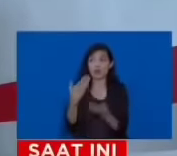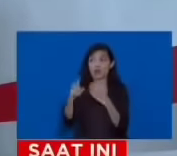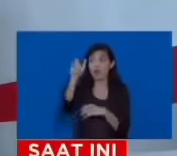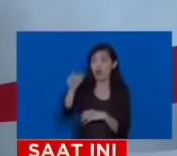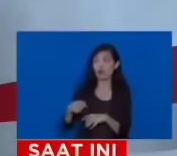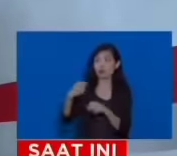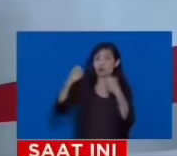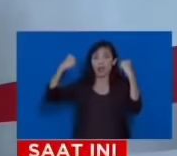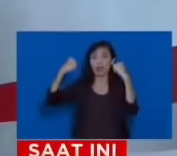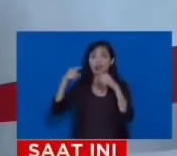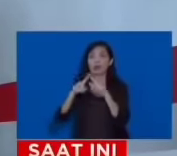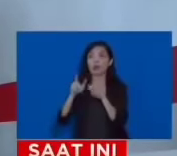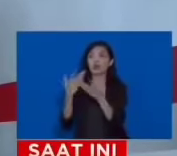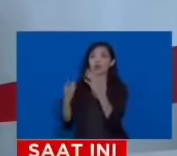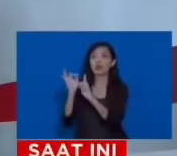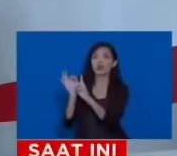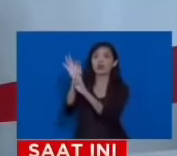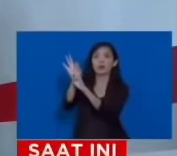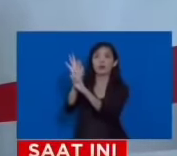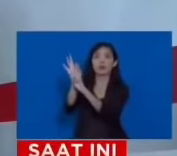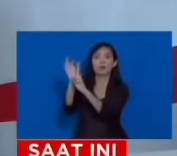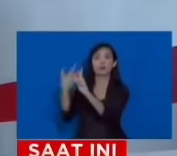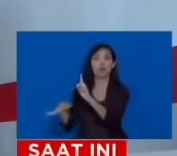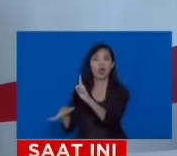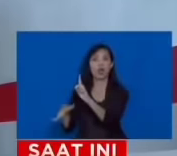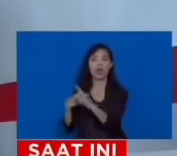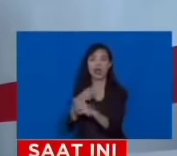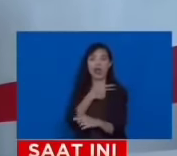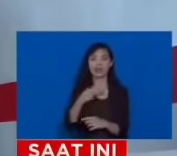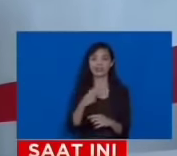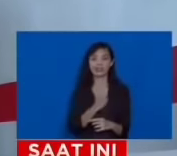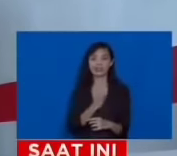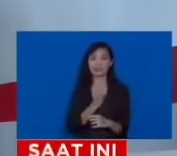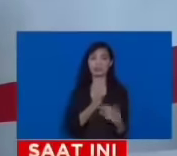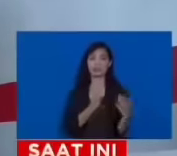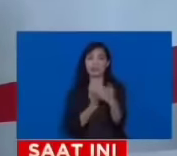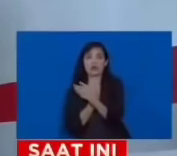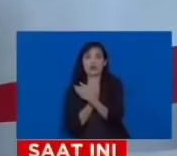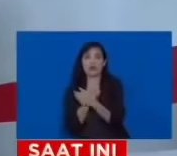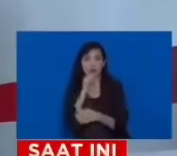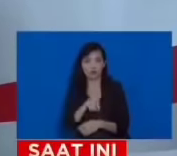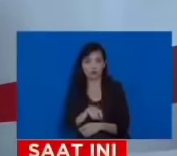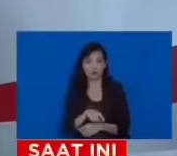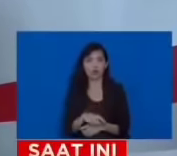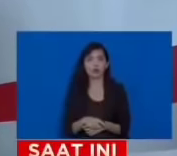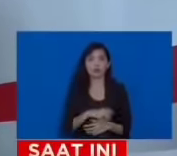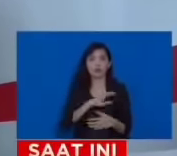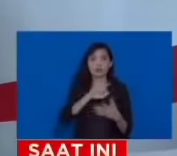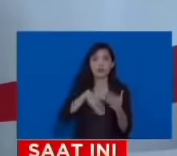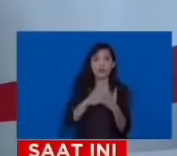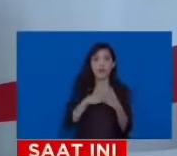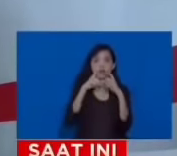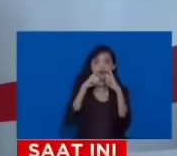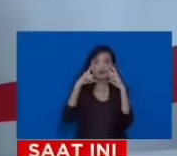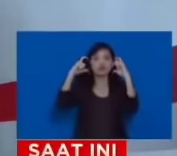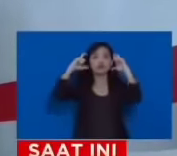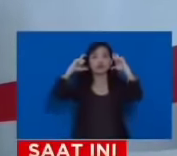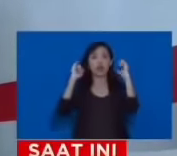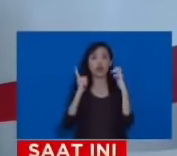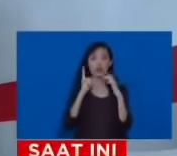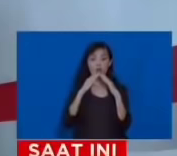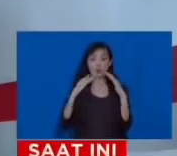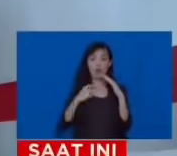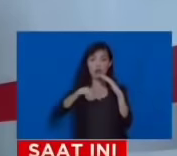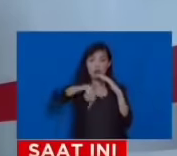penyakit. Oleh karena itu, lindungi diri kita, semua menggunakan masker pada saat keluar